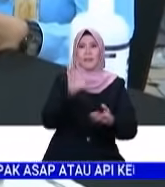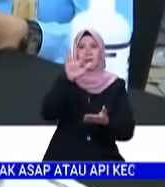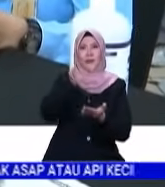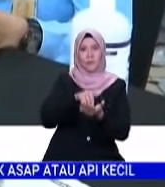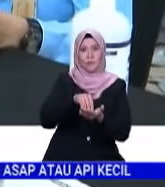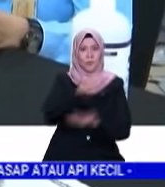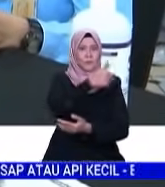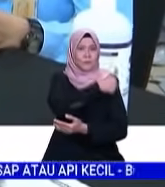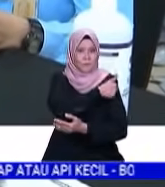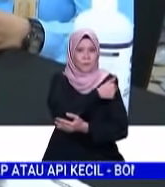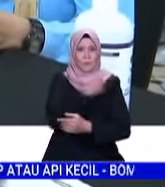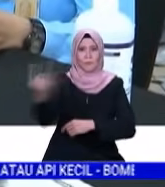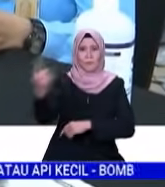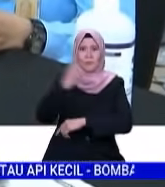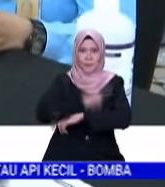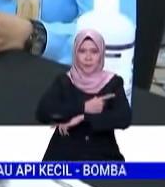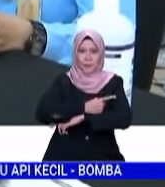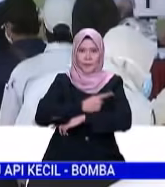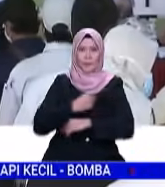5,000 suntikan sehari.